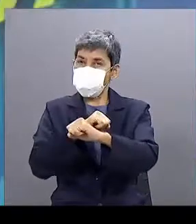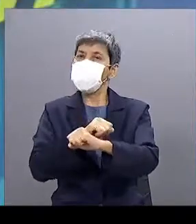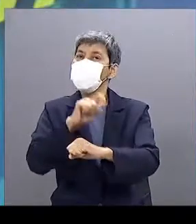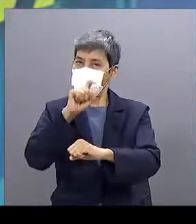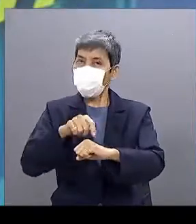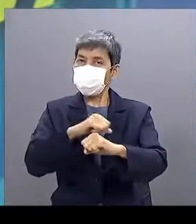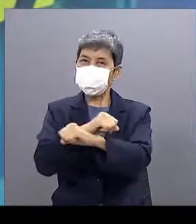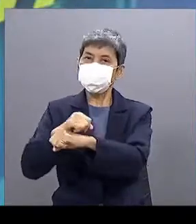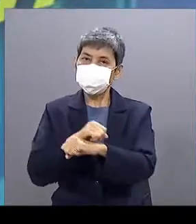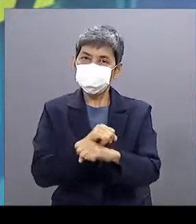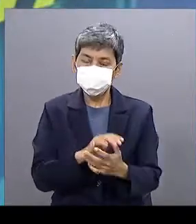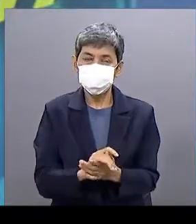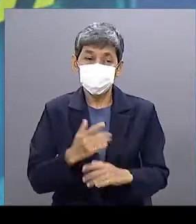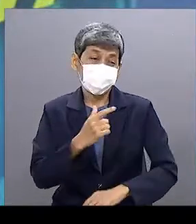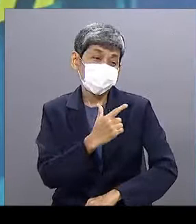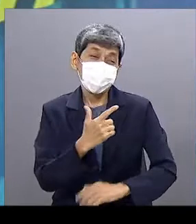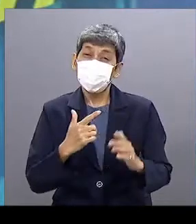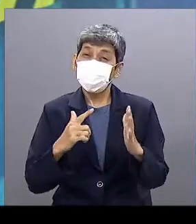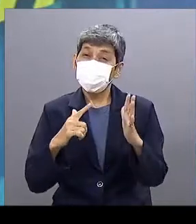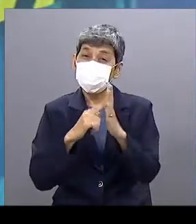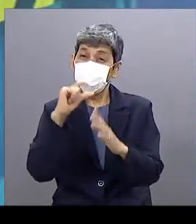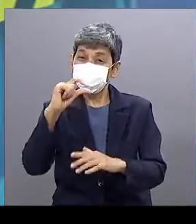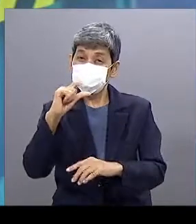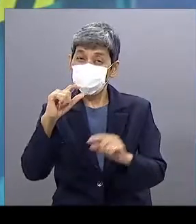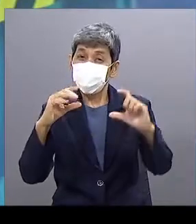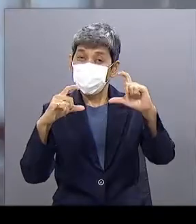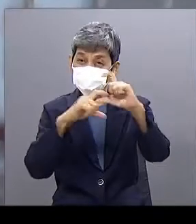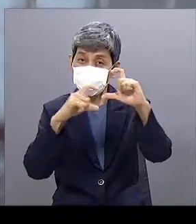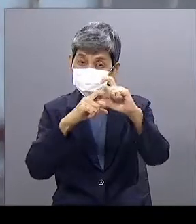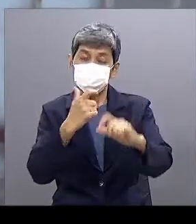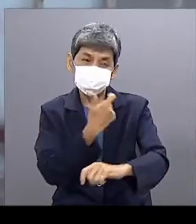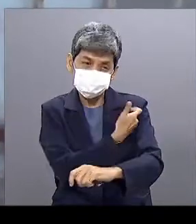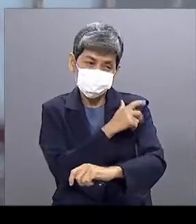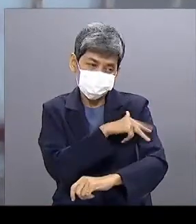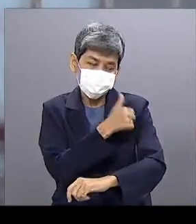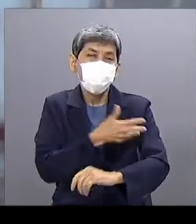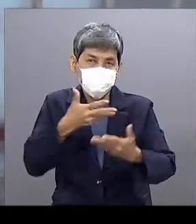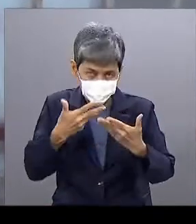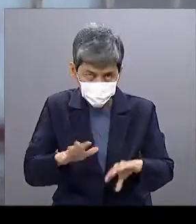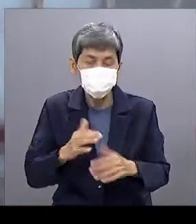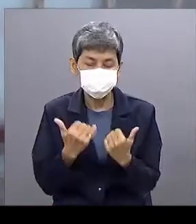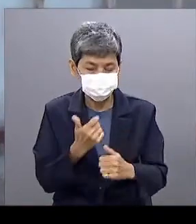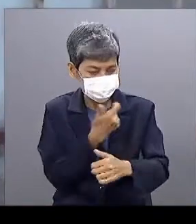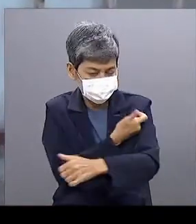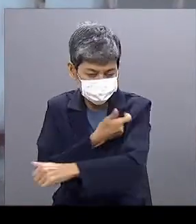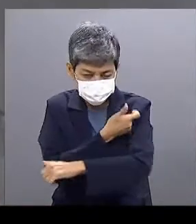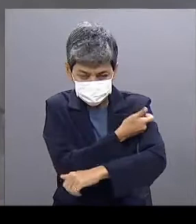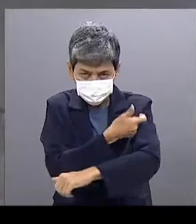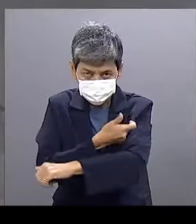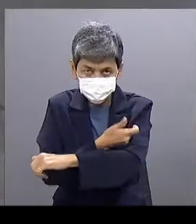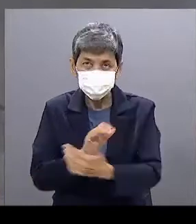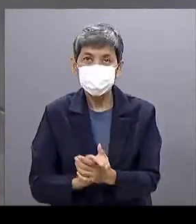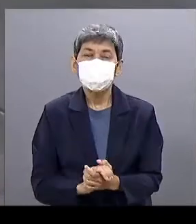ขณะที่วัคซีนไฟเซอร์สำหรับด้านหน้าก็เริ่มฉีดแล้วได้หลายพื้นที่ครับอ่าแต่เจ้าหน้าที่เทศบาล